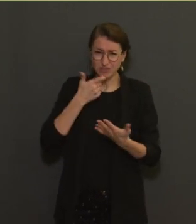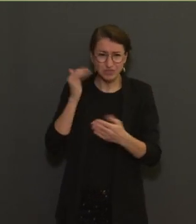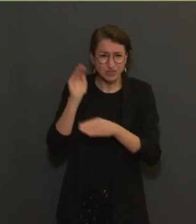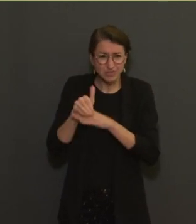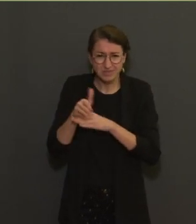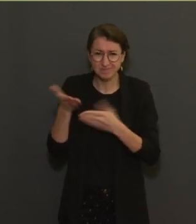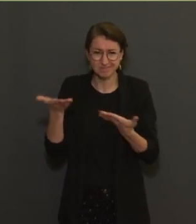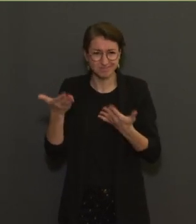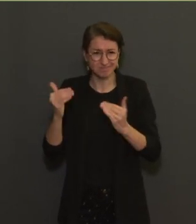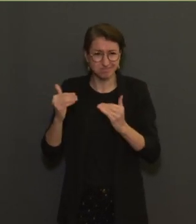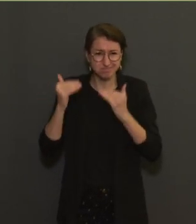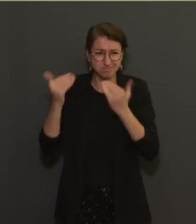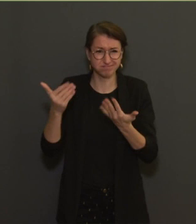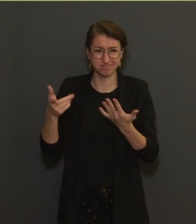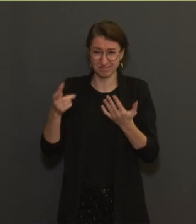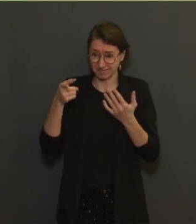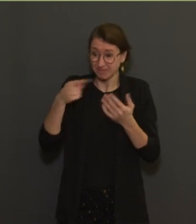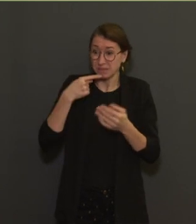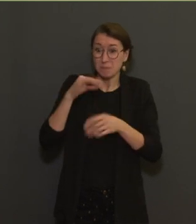risque d'hospitalisation et de complications.